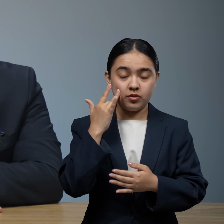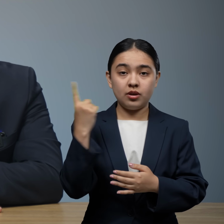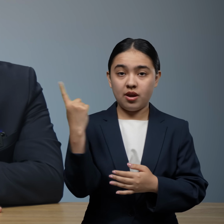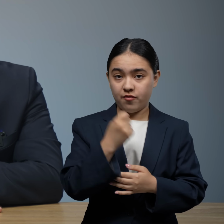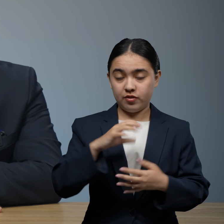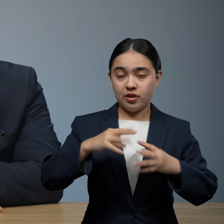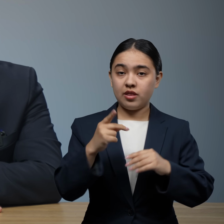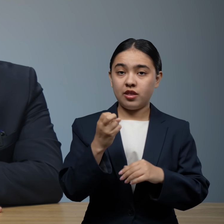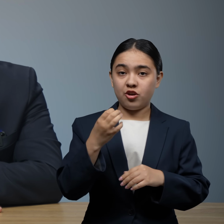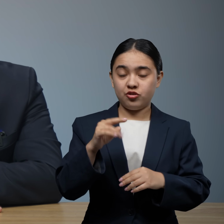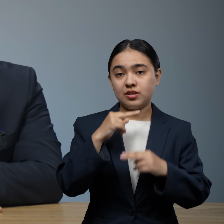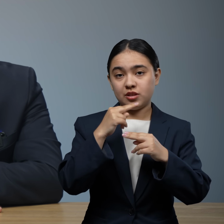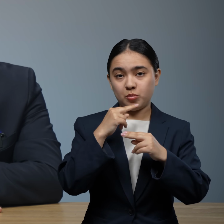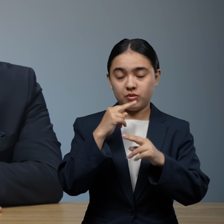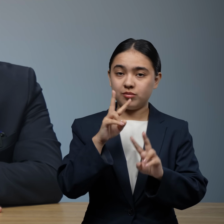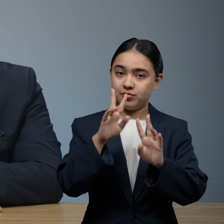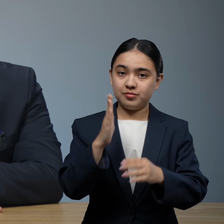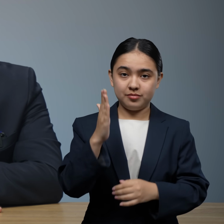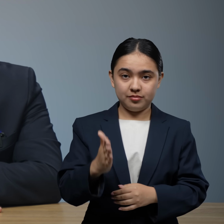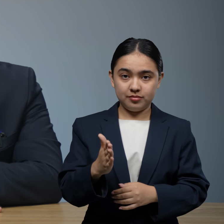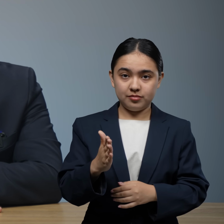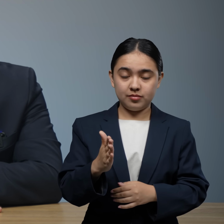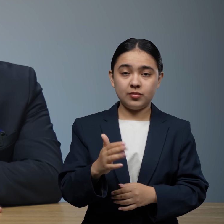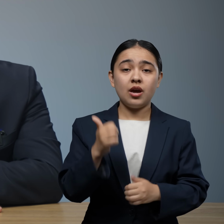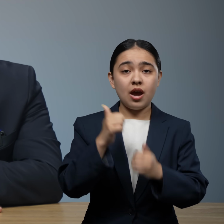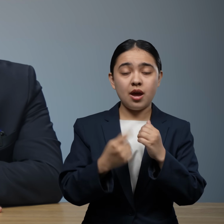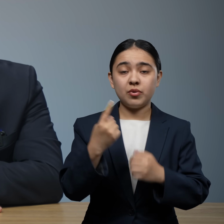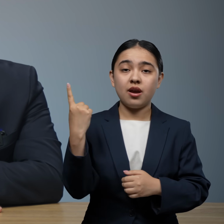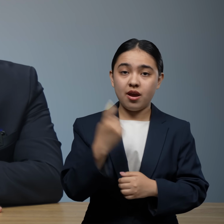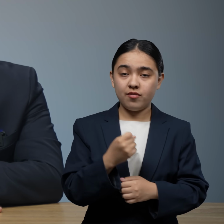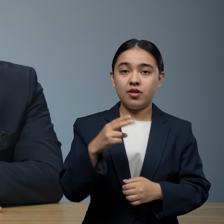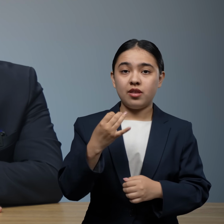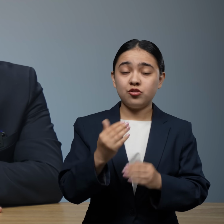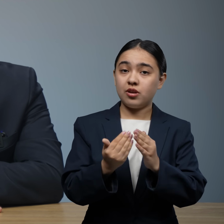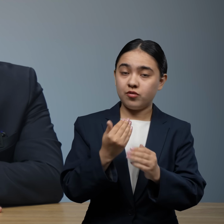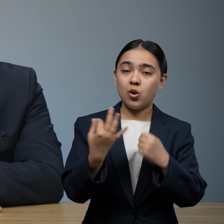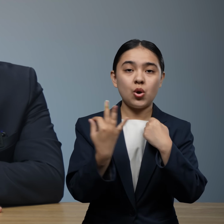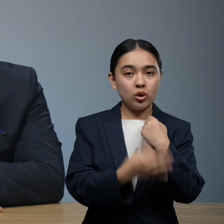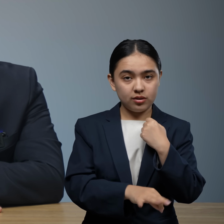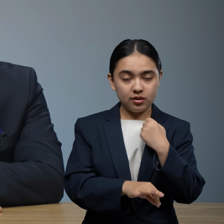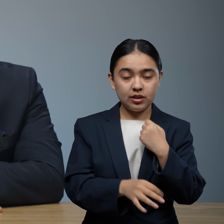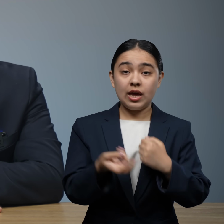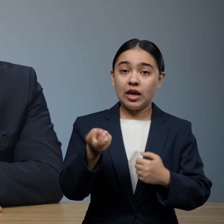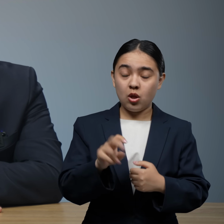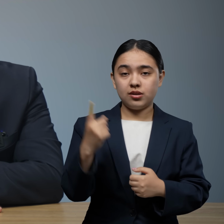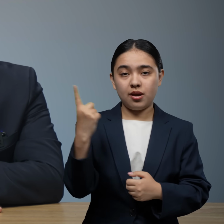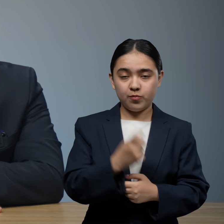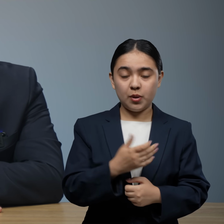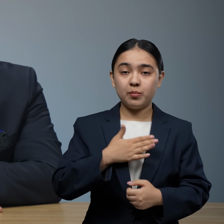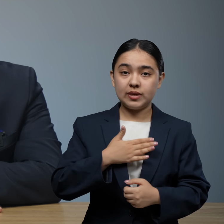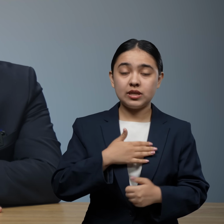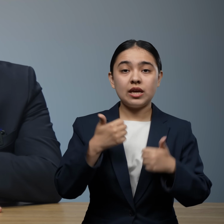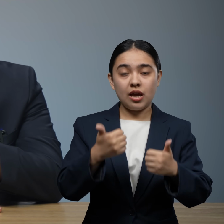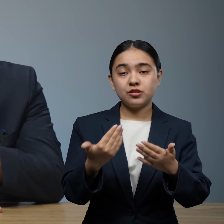odatdagidek haftalik dajestimizda e'tiboringizga havola qilamiz. Har bir hafta dajesti avvalida va oxirida kelayotgan